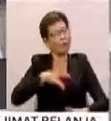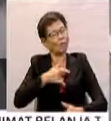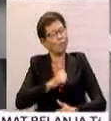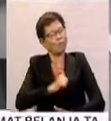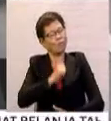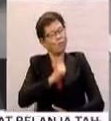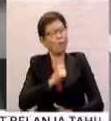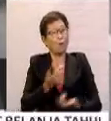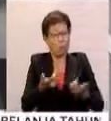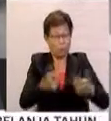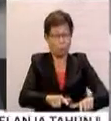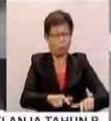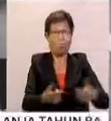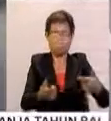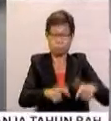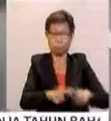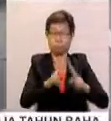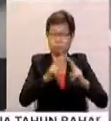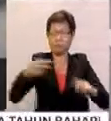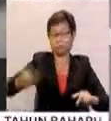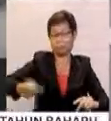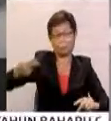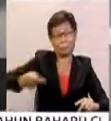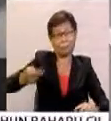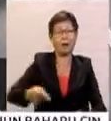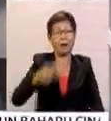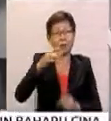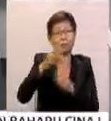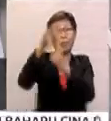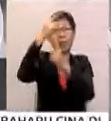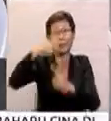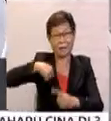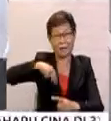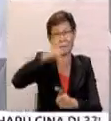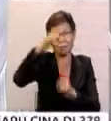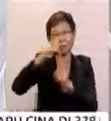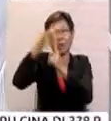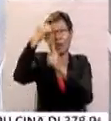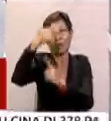Peristiwa ini satu peristiwa yang sangat bersejarah, terutama bagi kami, bagi